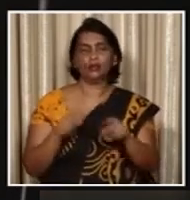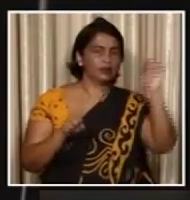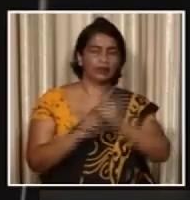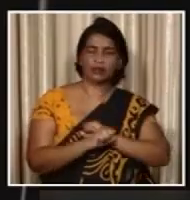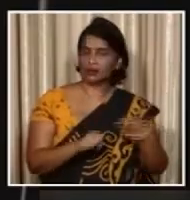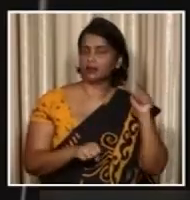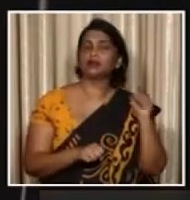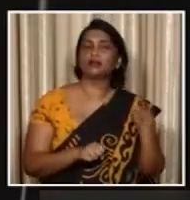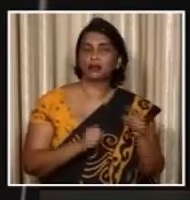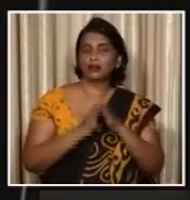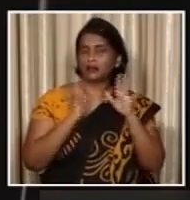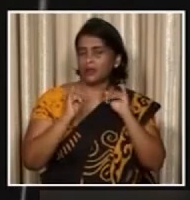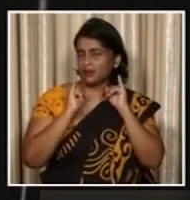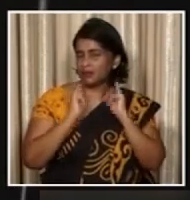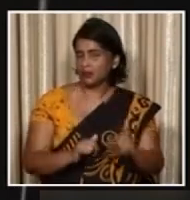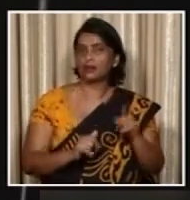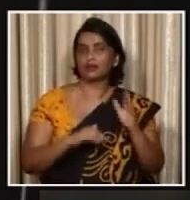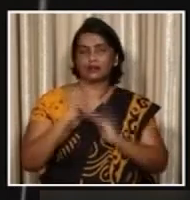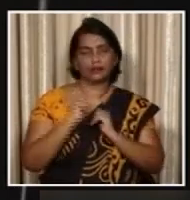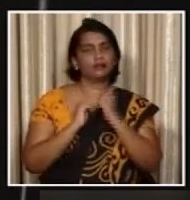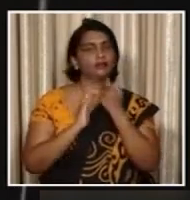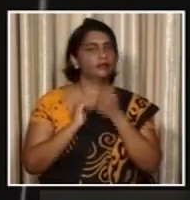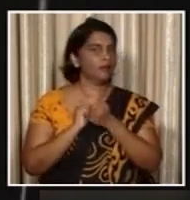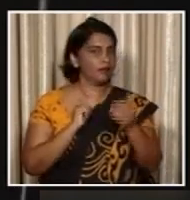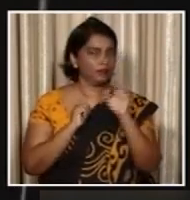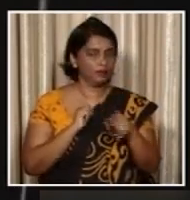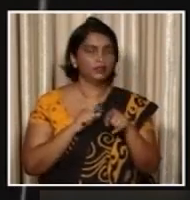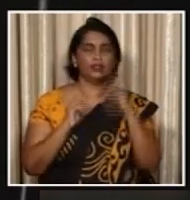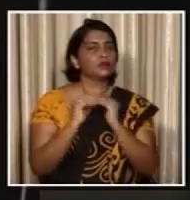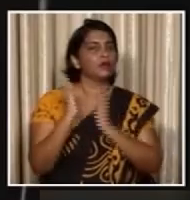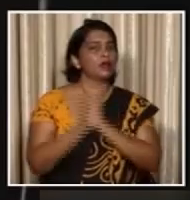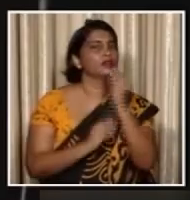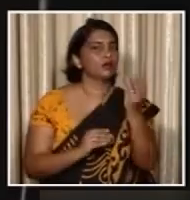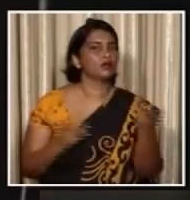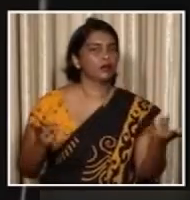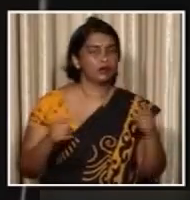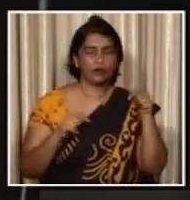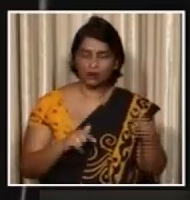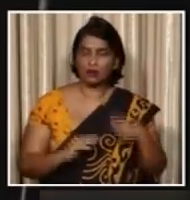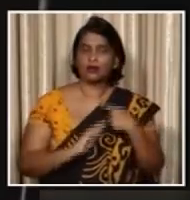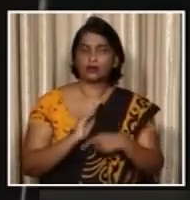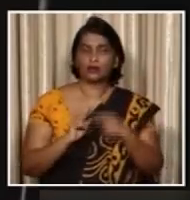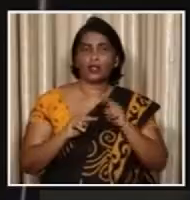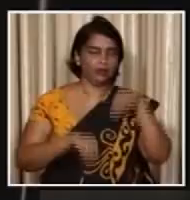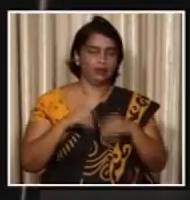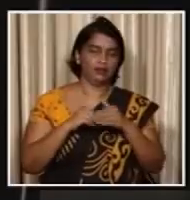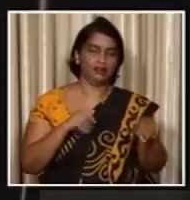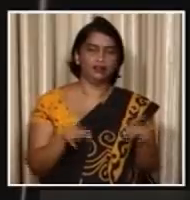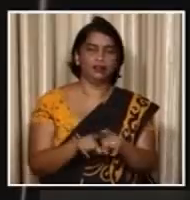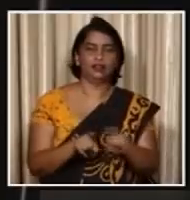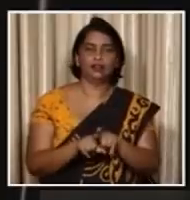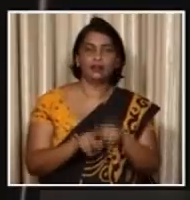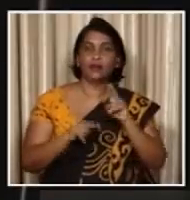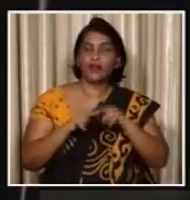කිරීමේ බොහොම අශීලාචාර ක්‍රමවේදයක් නියෝජනය කරන මාධ්‍ය නාලිකා තියෙනවා රටේ. දැන් මේ රටේ තියෙනවා පැෆරල් කියලා සංවිධානයක්.